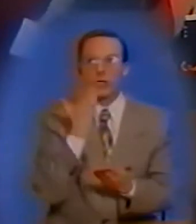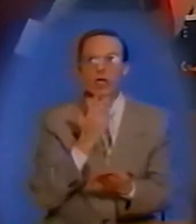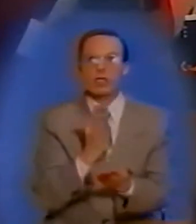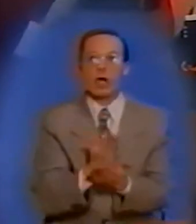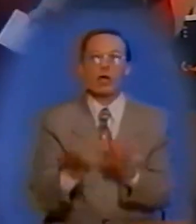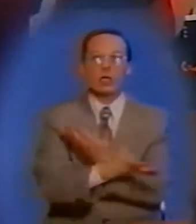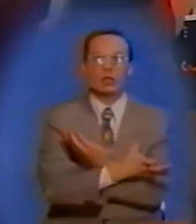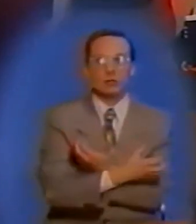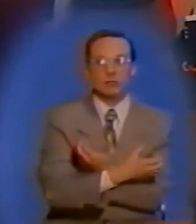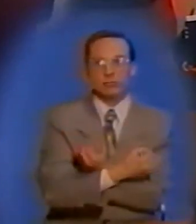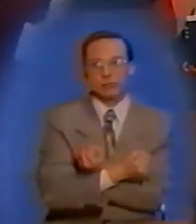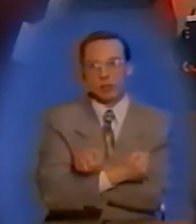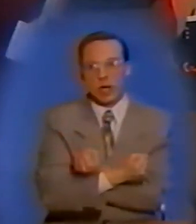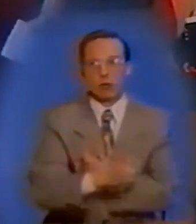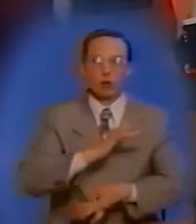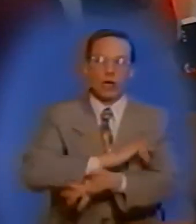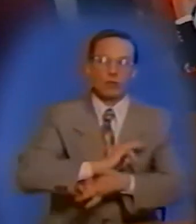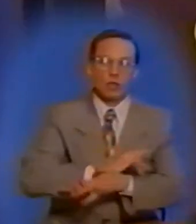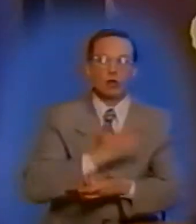gėjų ir lesbiečių ir iš vis jų ten yra.